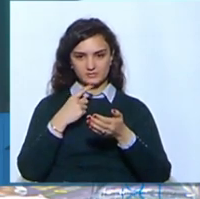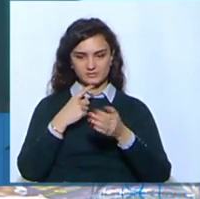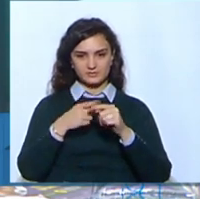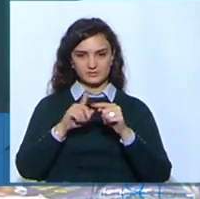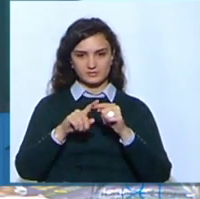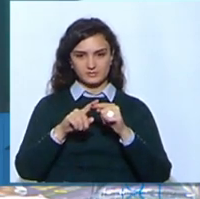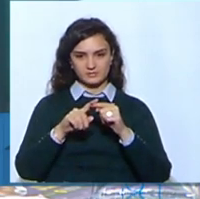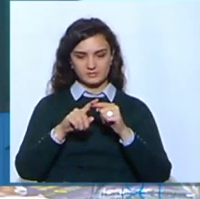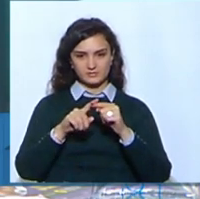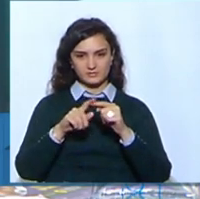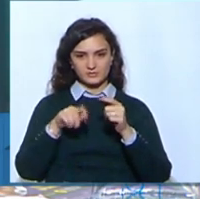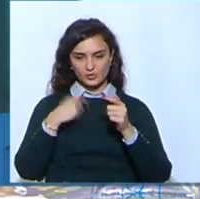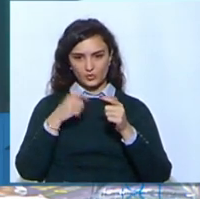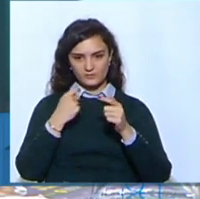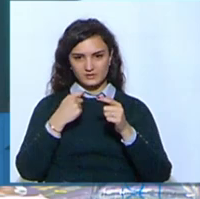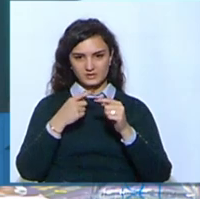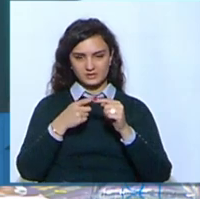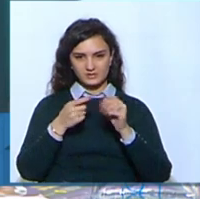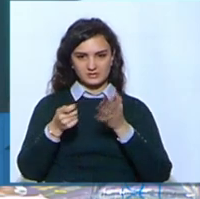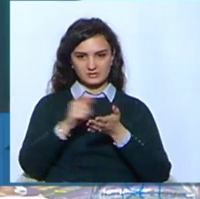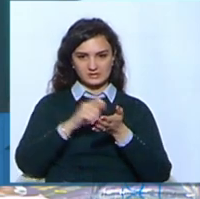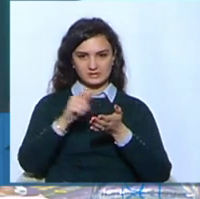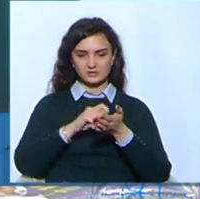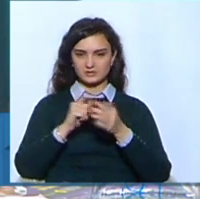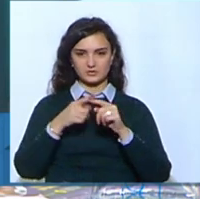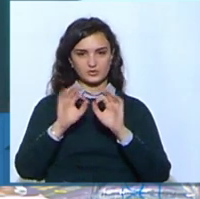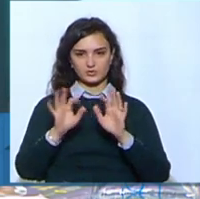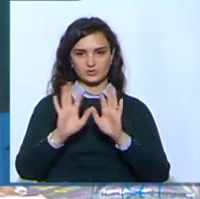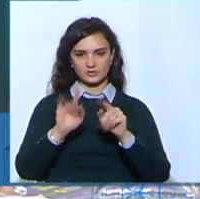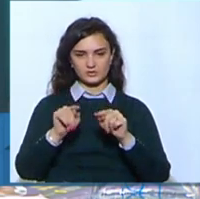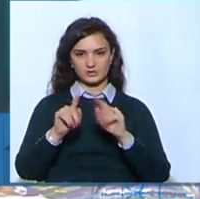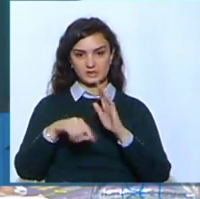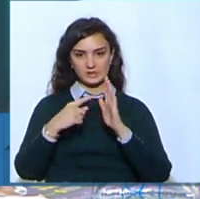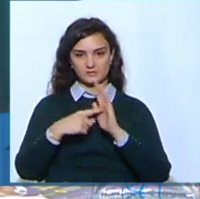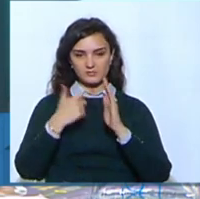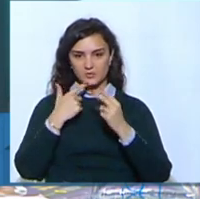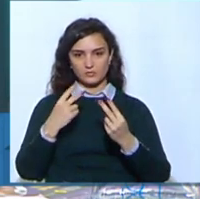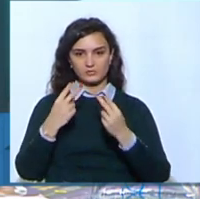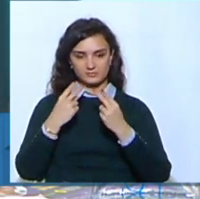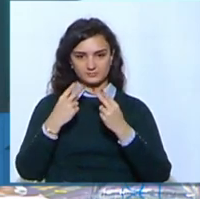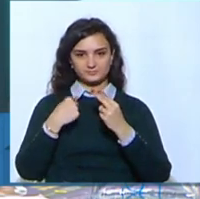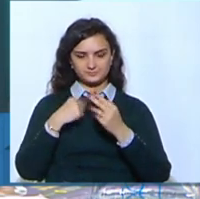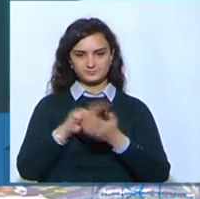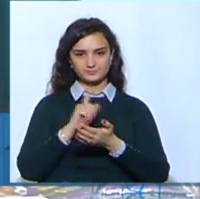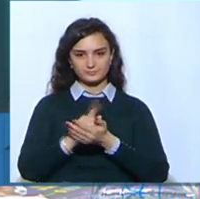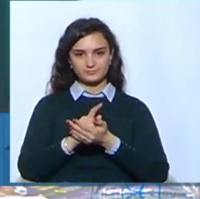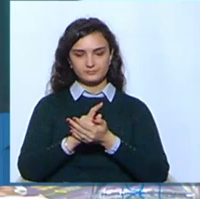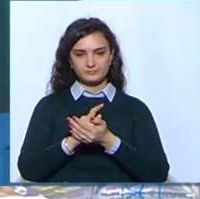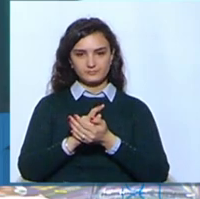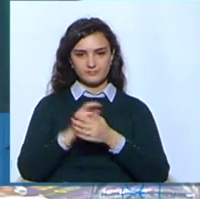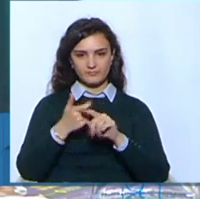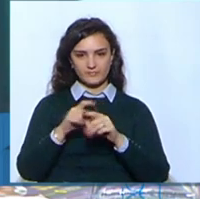გაუმართლებელია კოვზით ამ ნადების მოფხეკა. ეს არის კითხვა, რომელიც მაყურებლისგან მოდის და მე აუცილებლად უნდა